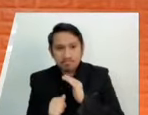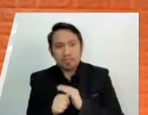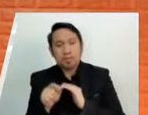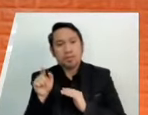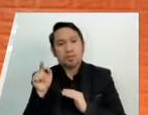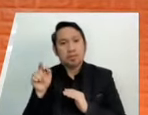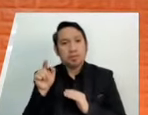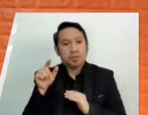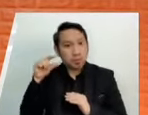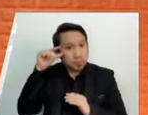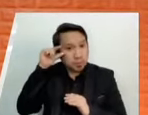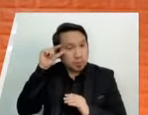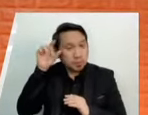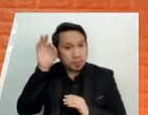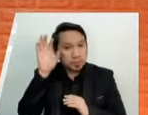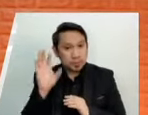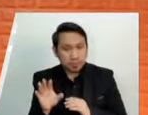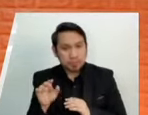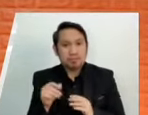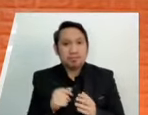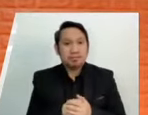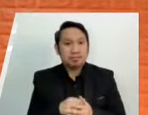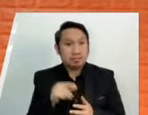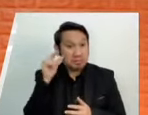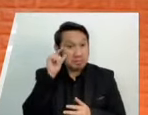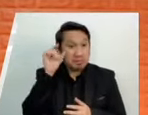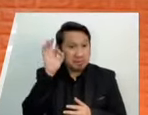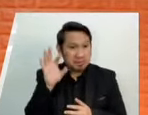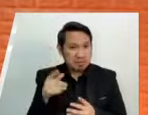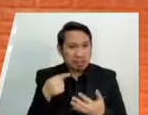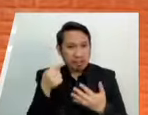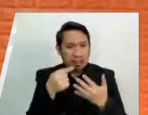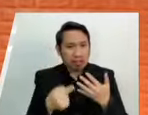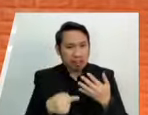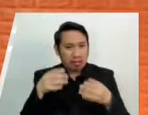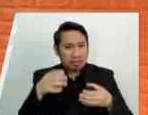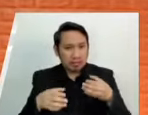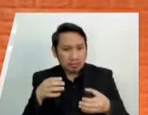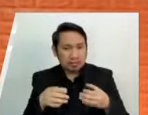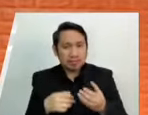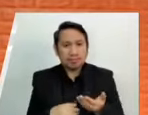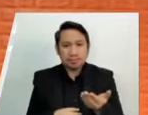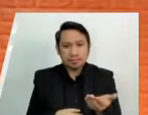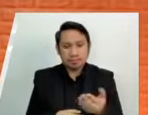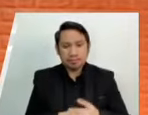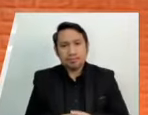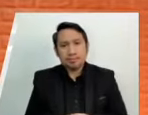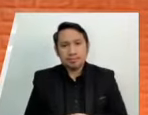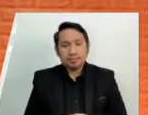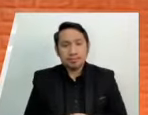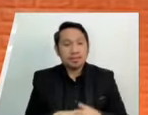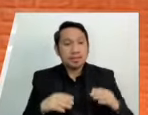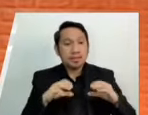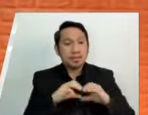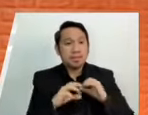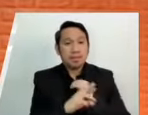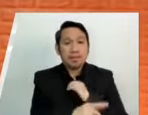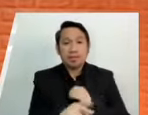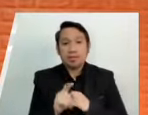kabilang ang child abuse. Dati na niyang itinanggi ang mga akusasyon. May unang balita si John D. Esteban ng GMA Regional TV 1,